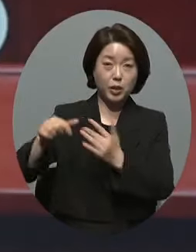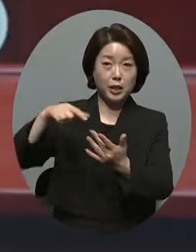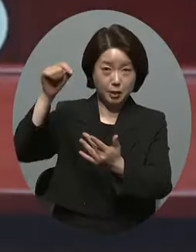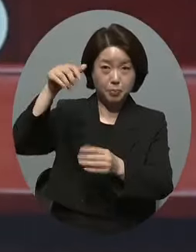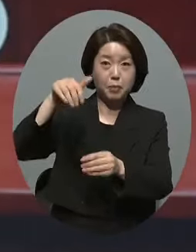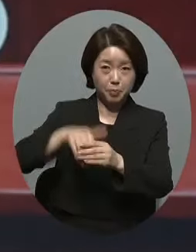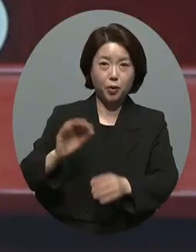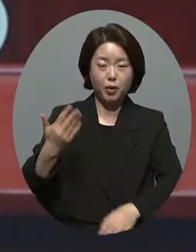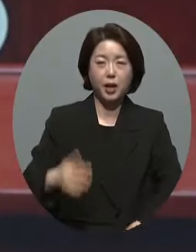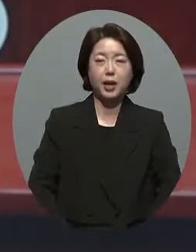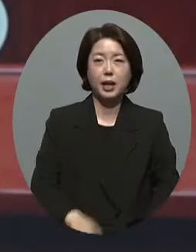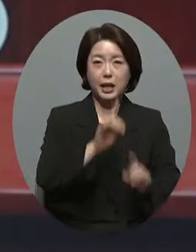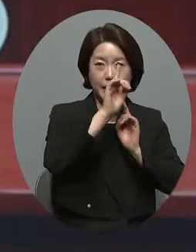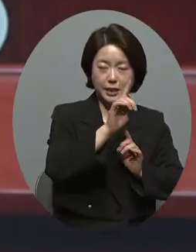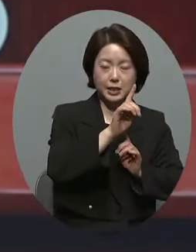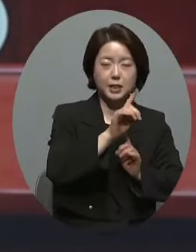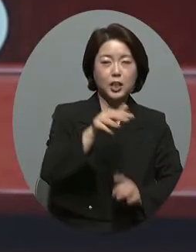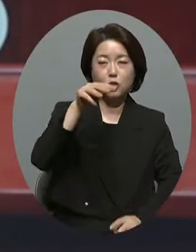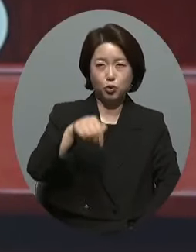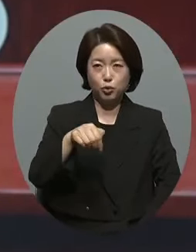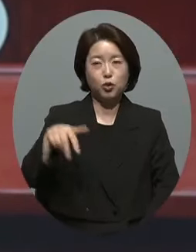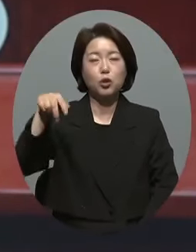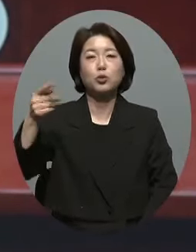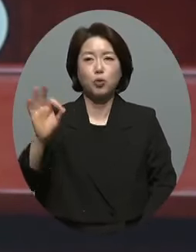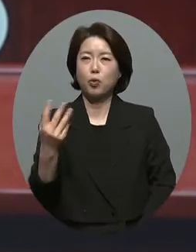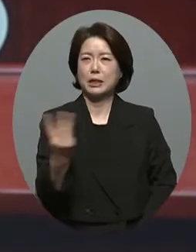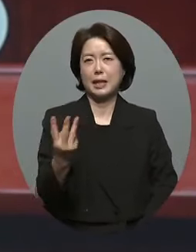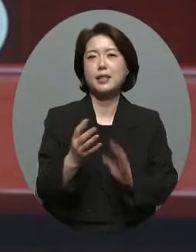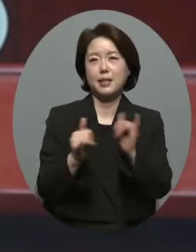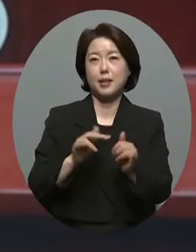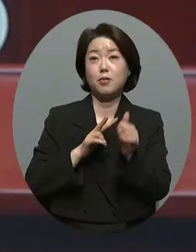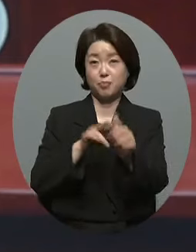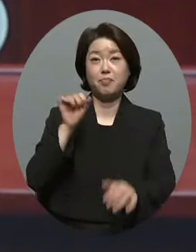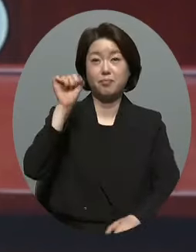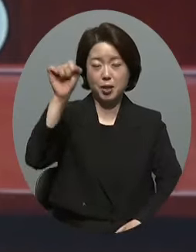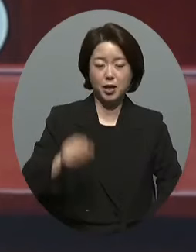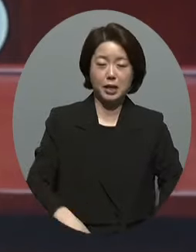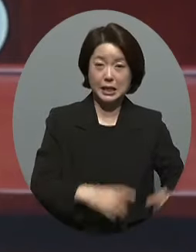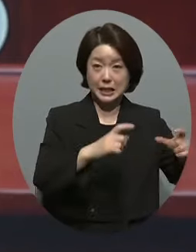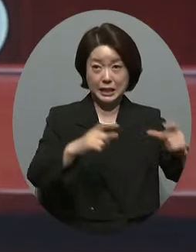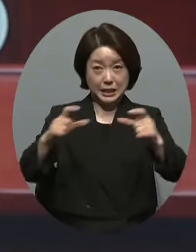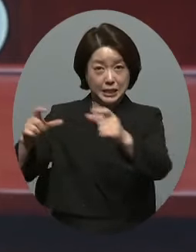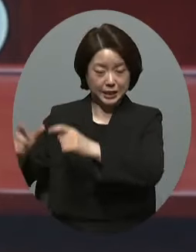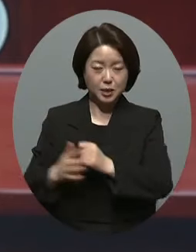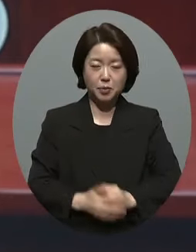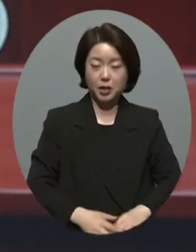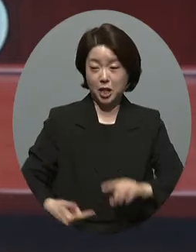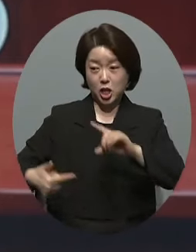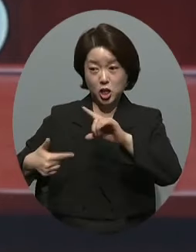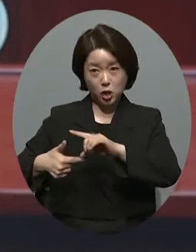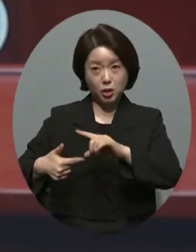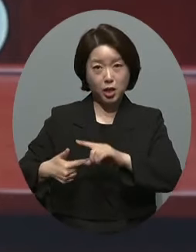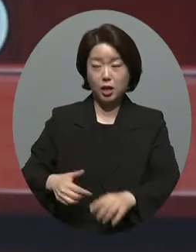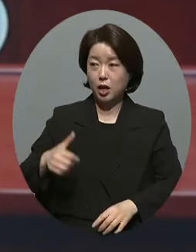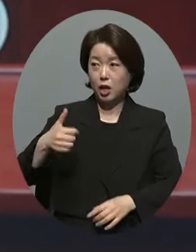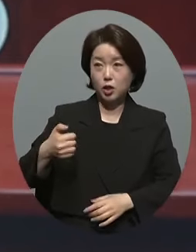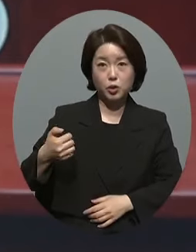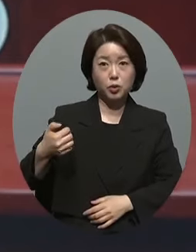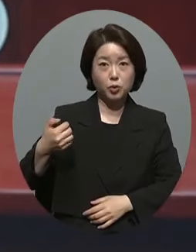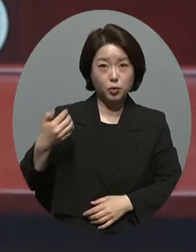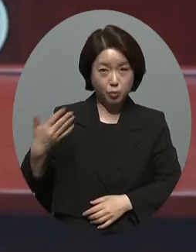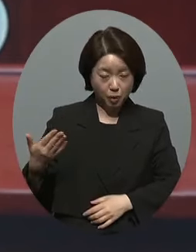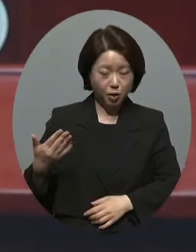이종배 추경호 송석준 출사표를 던졌죠 지역별로는 이제 영남 당선인 신 아명 어 선수도 초선